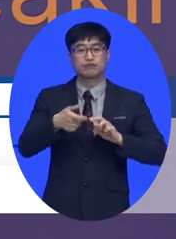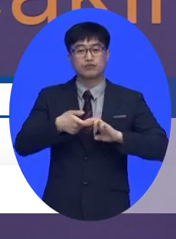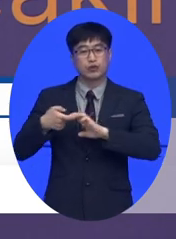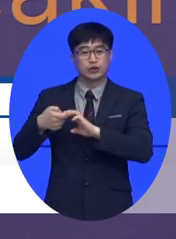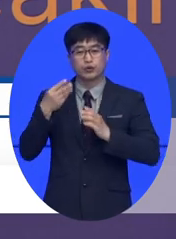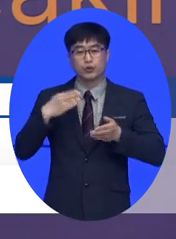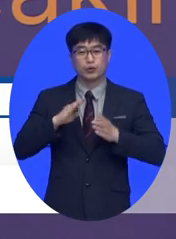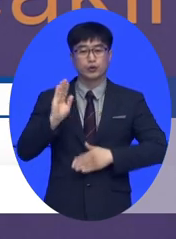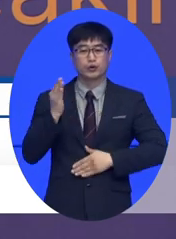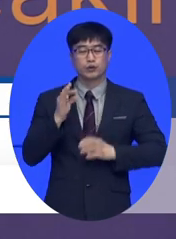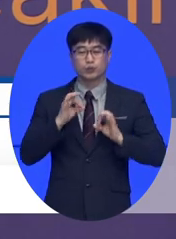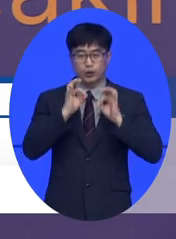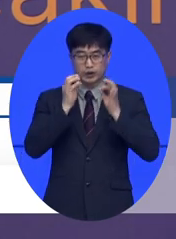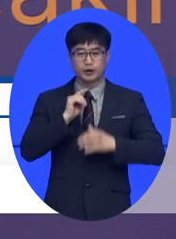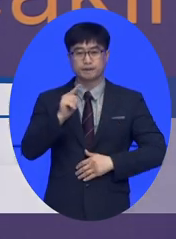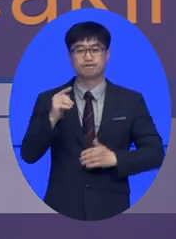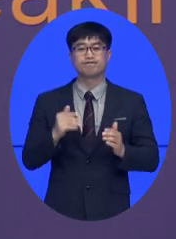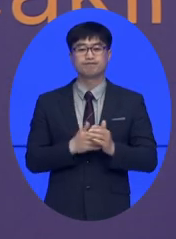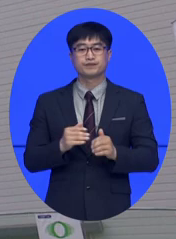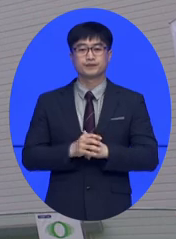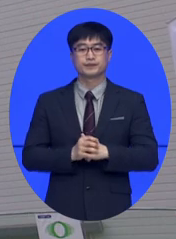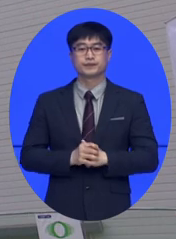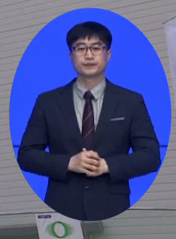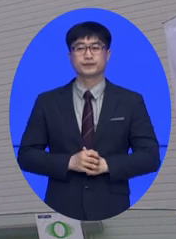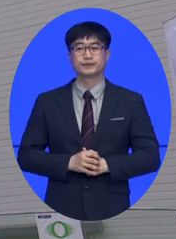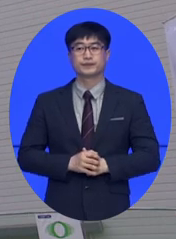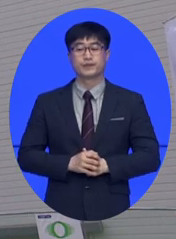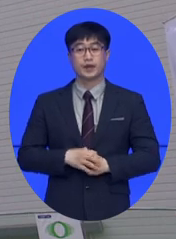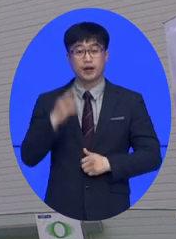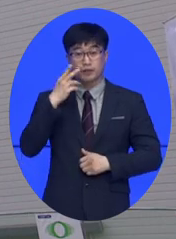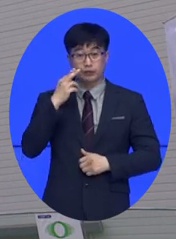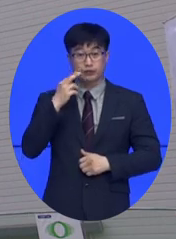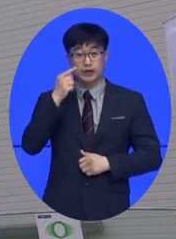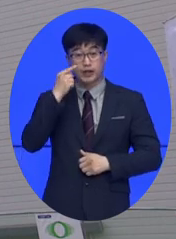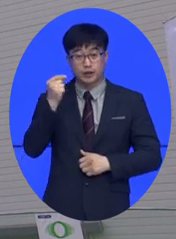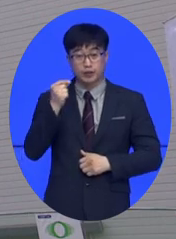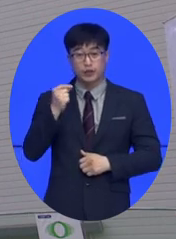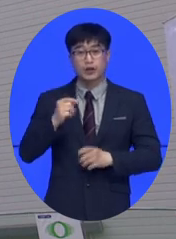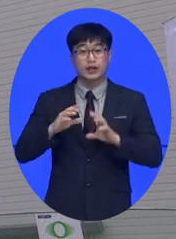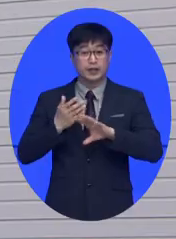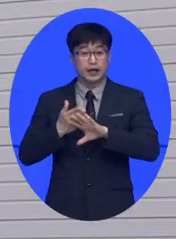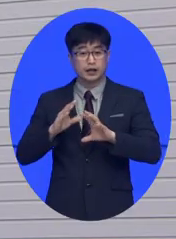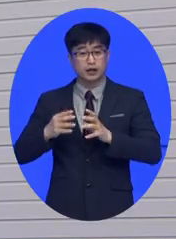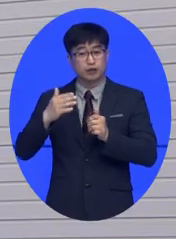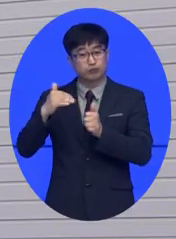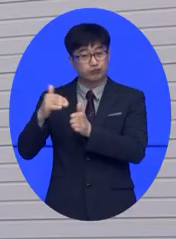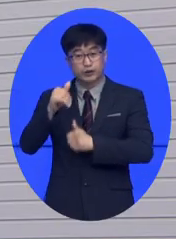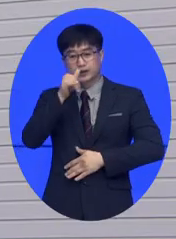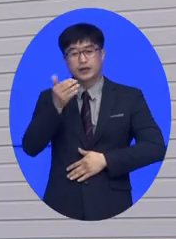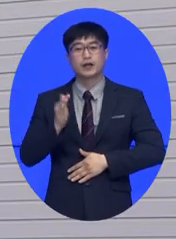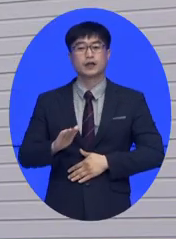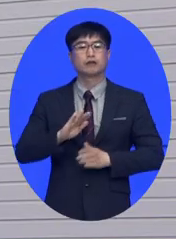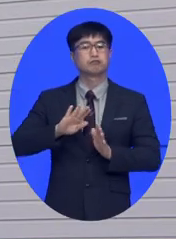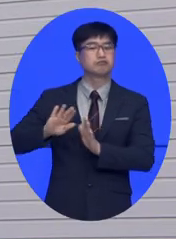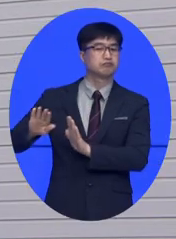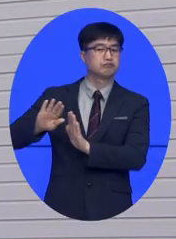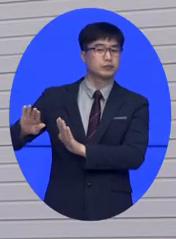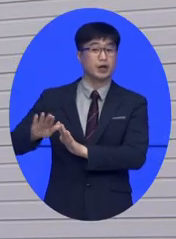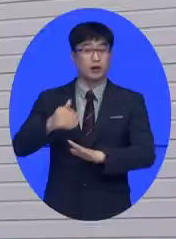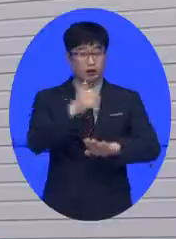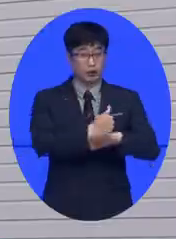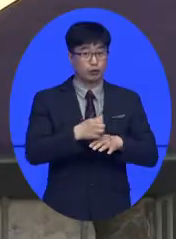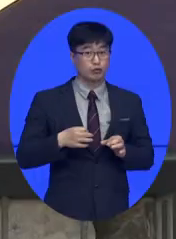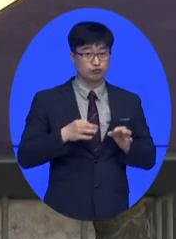견인하는 경기가 되도록 노력하겠습니다. 미국과 일본 등 해외 러브콜도 있었는데 이를 뒤로하고